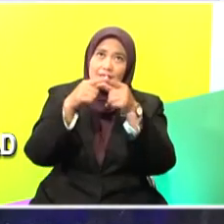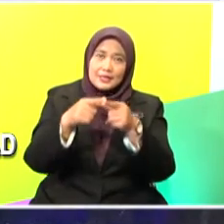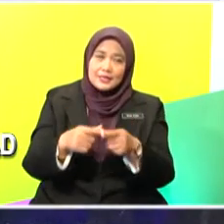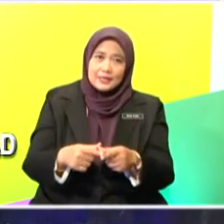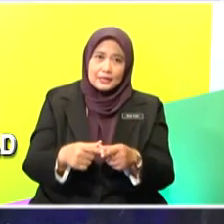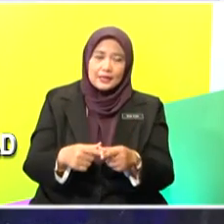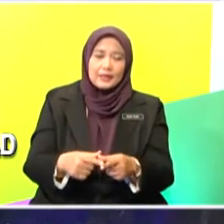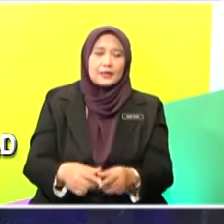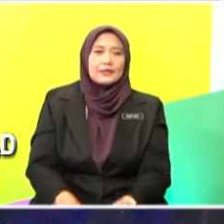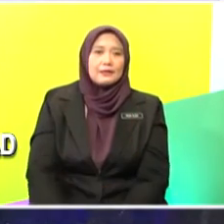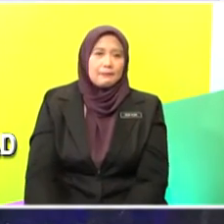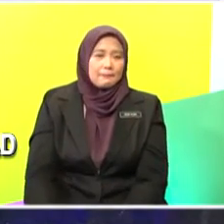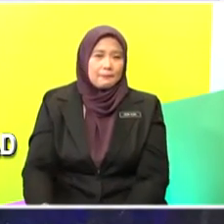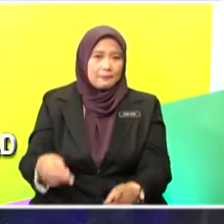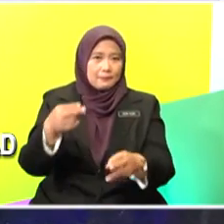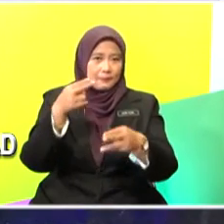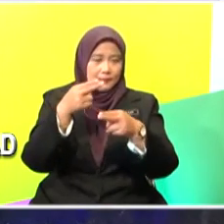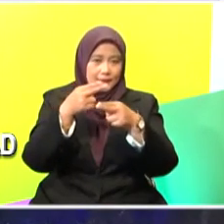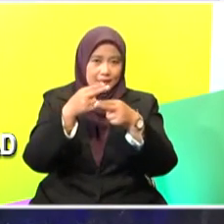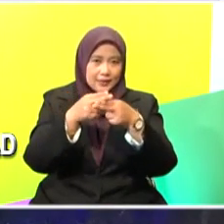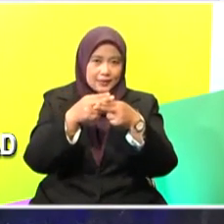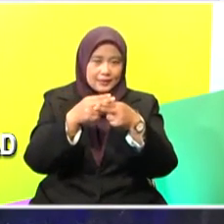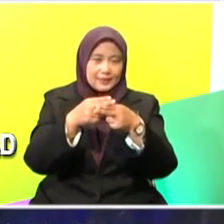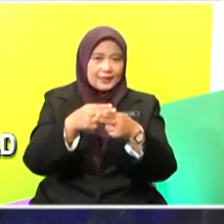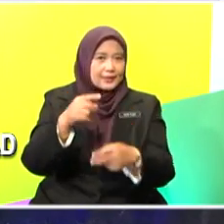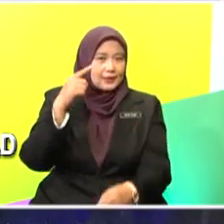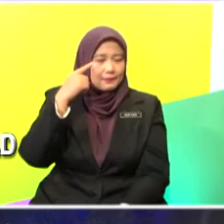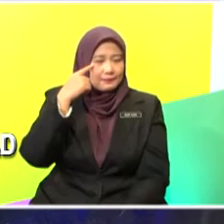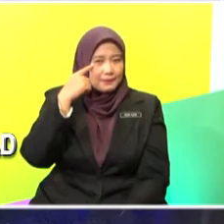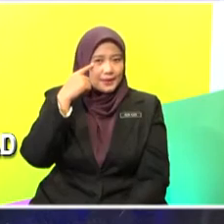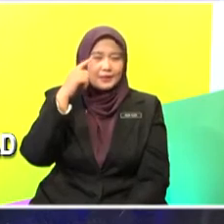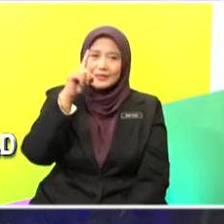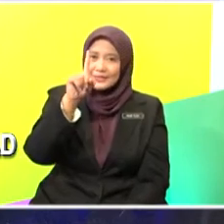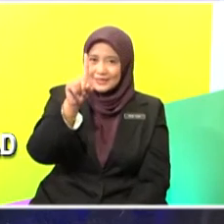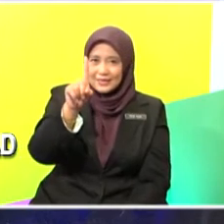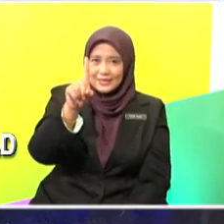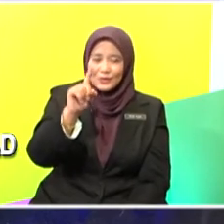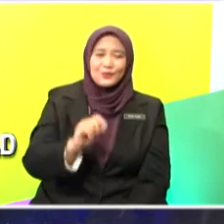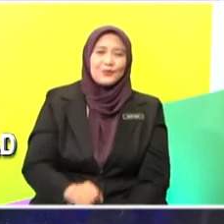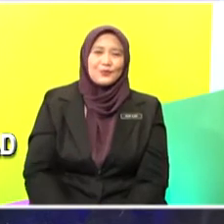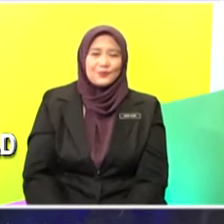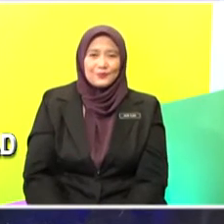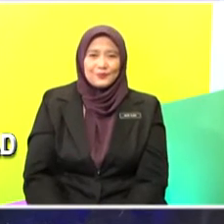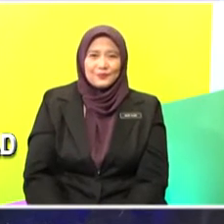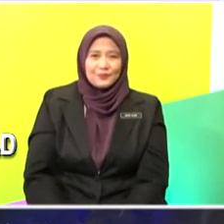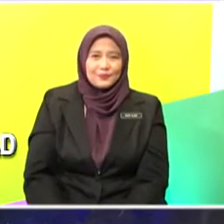mata satu. Ayuh kenal huruf ini, tiang pendek mata satu.